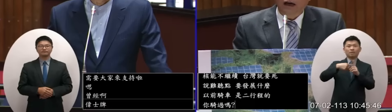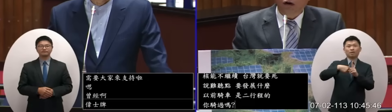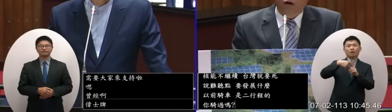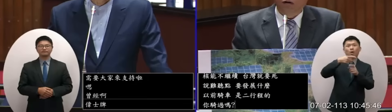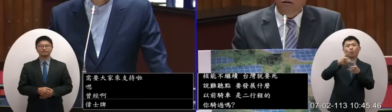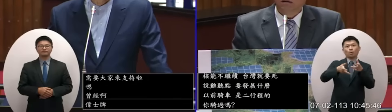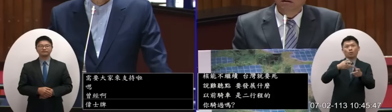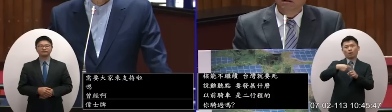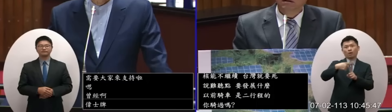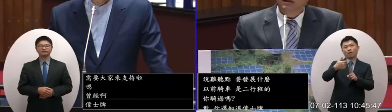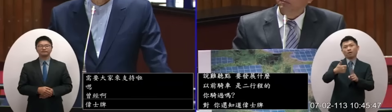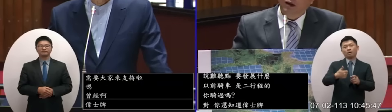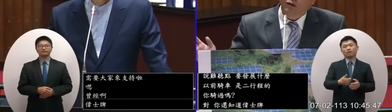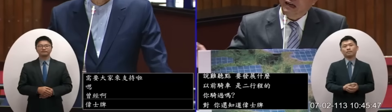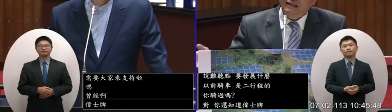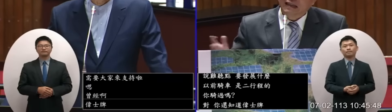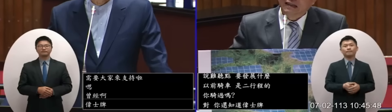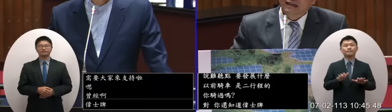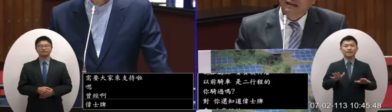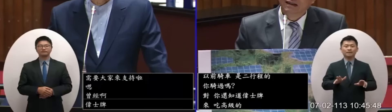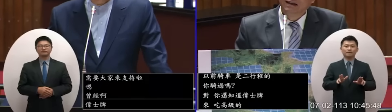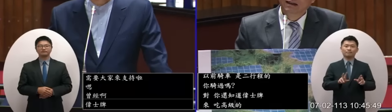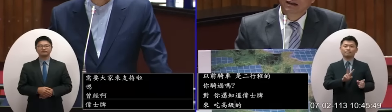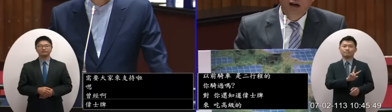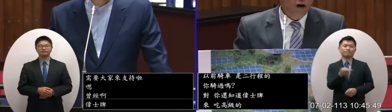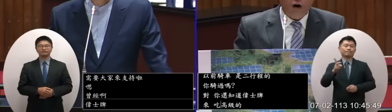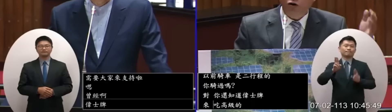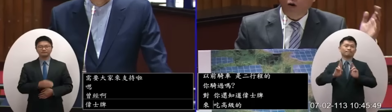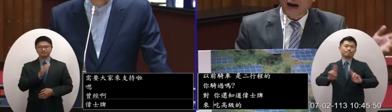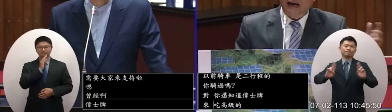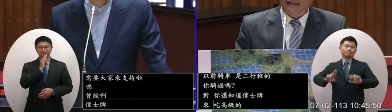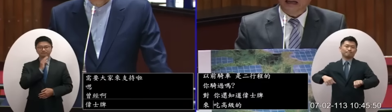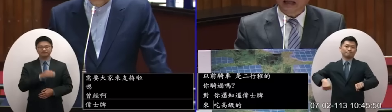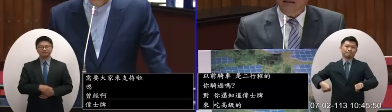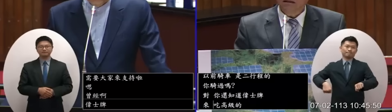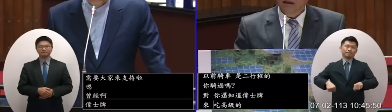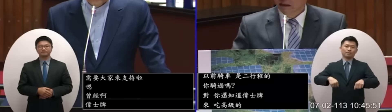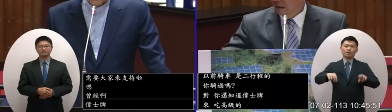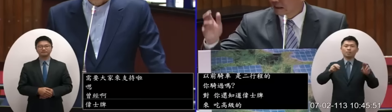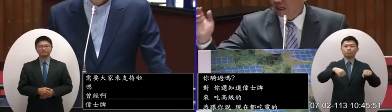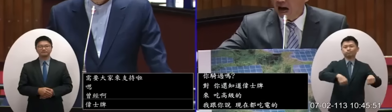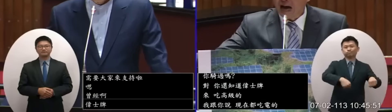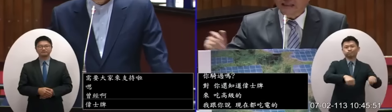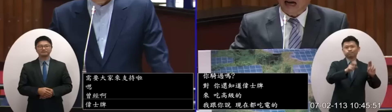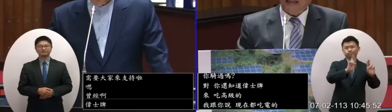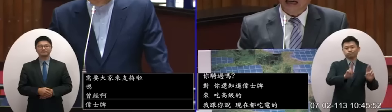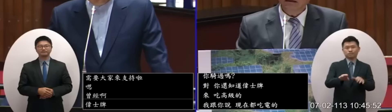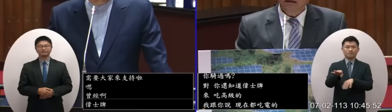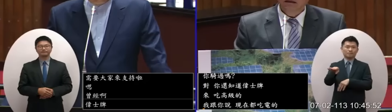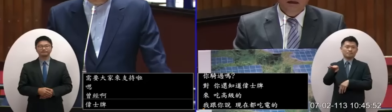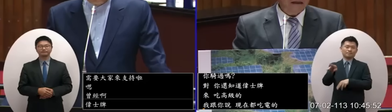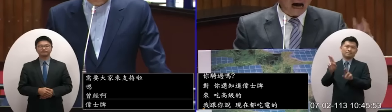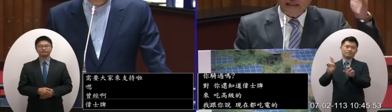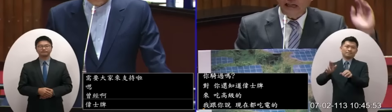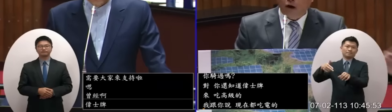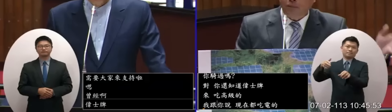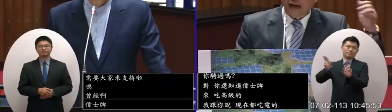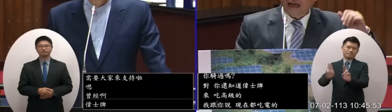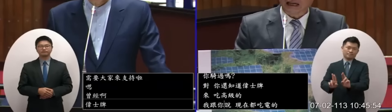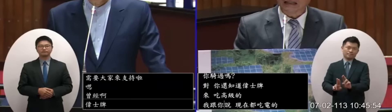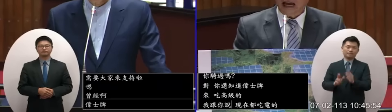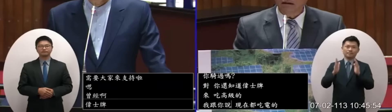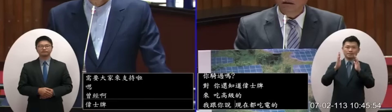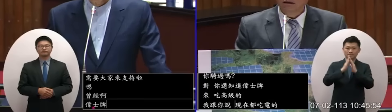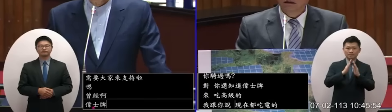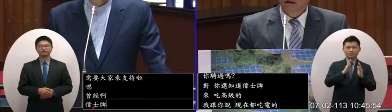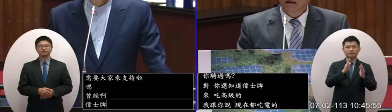甲你讲，起码拢食电的，哦，多摆也食电，车也食电，家庭用品也食